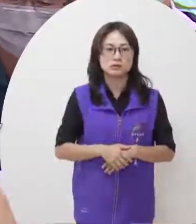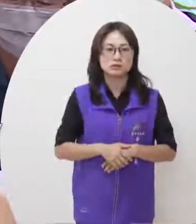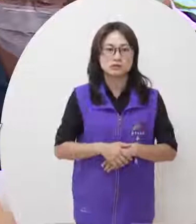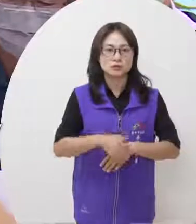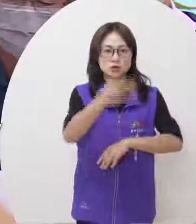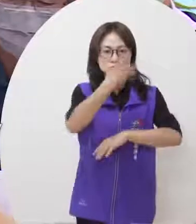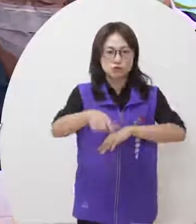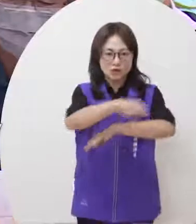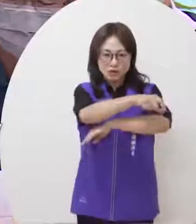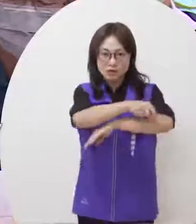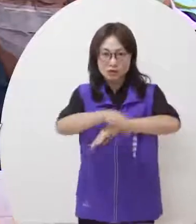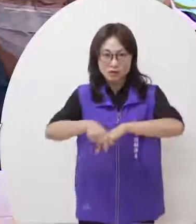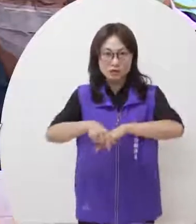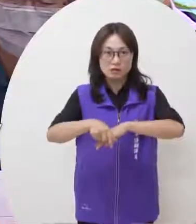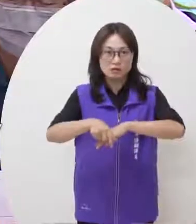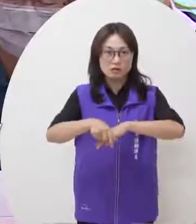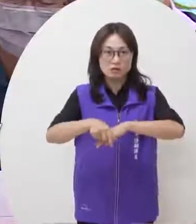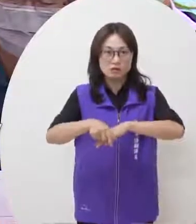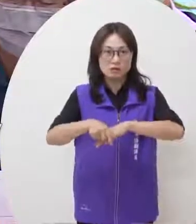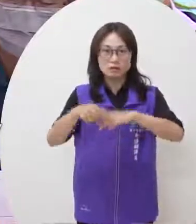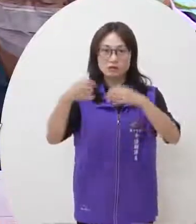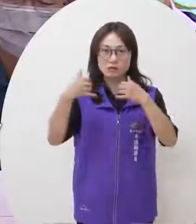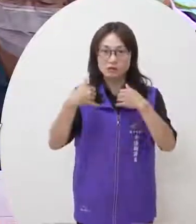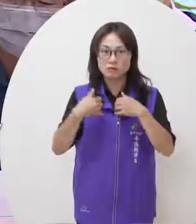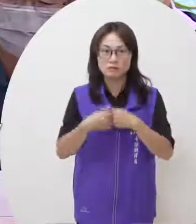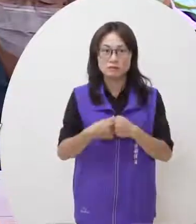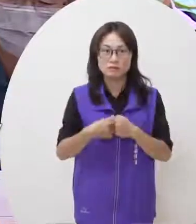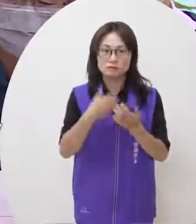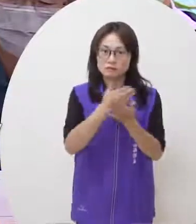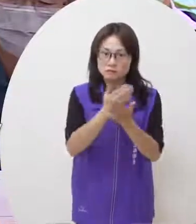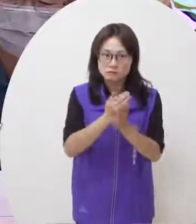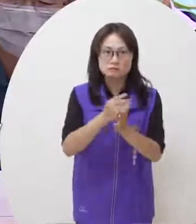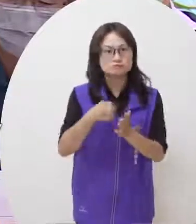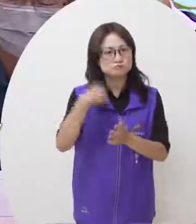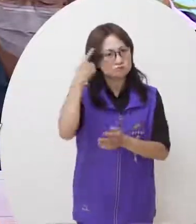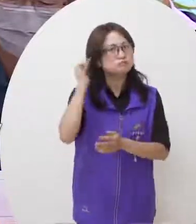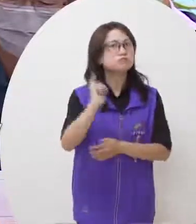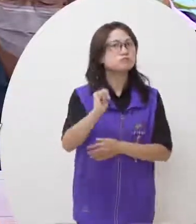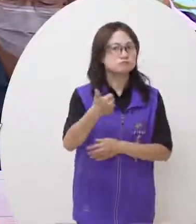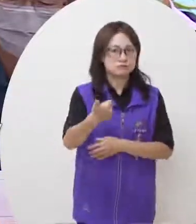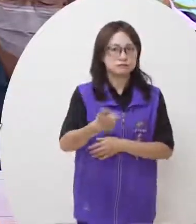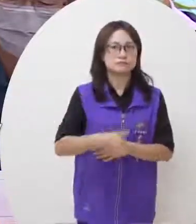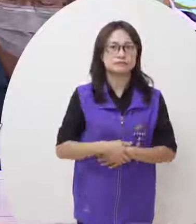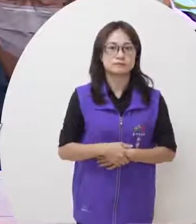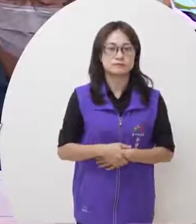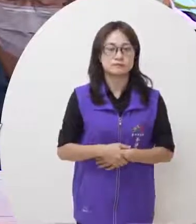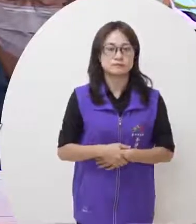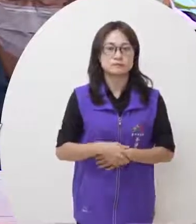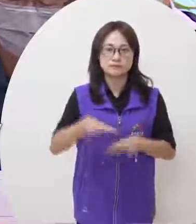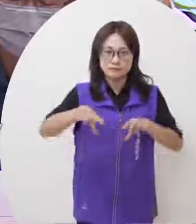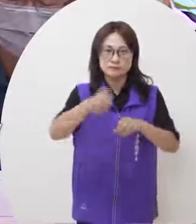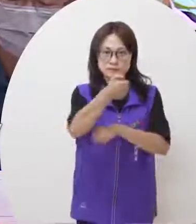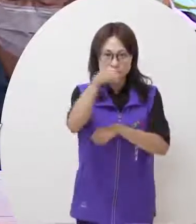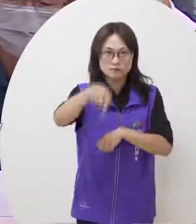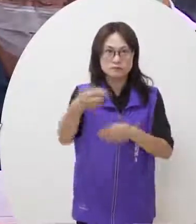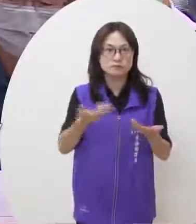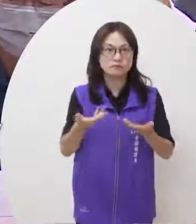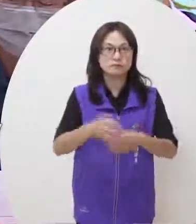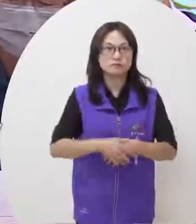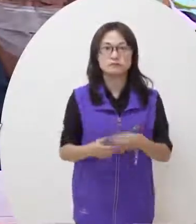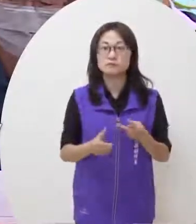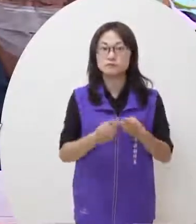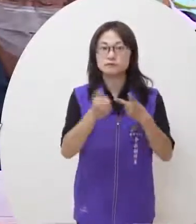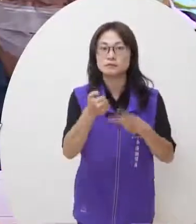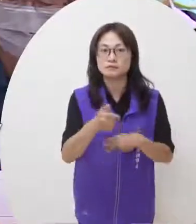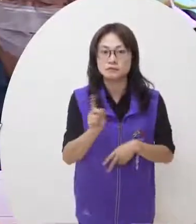吼，是，互我吼。可以說足滿意的，這就是第一點給你感謝。第二點就